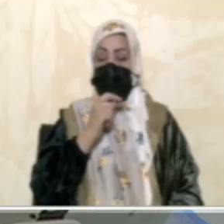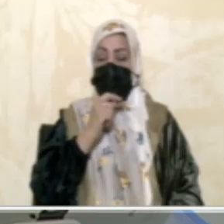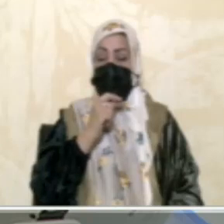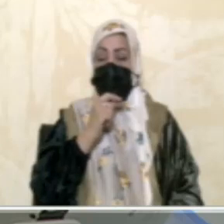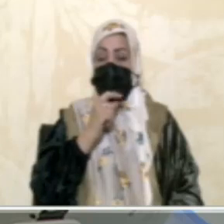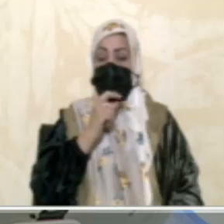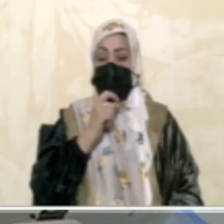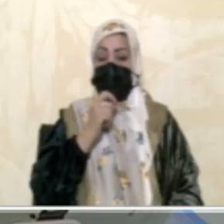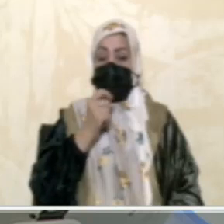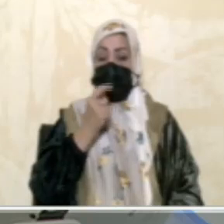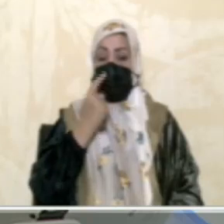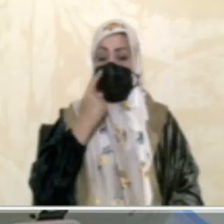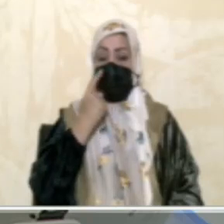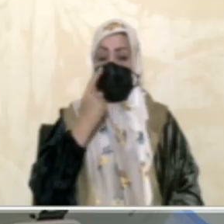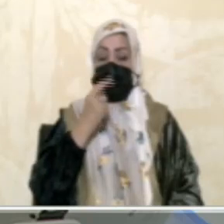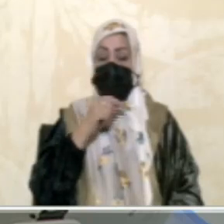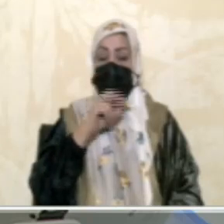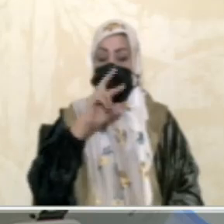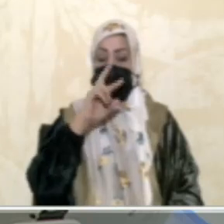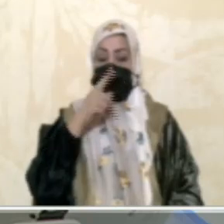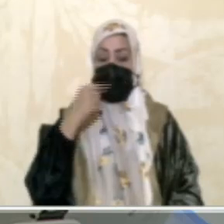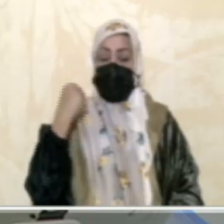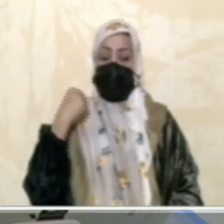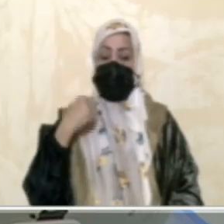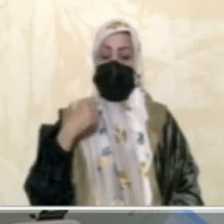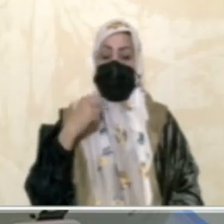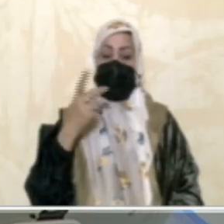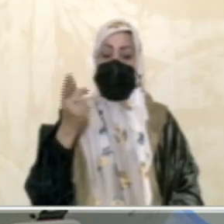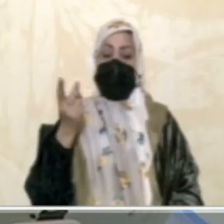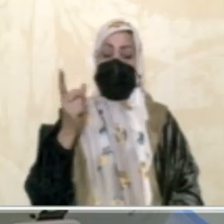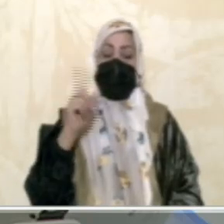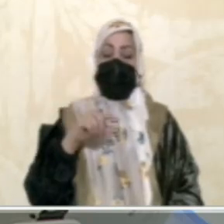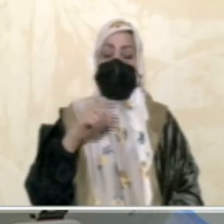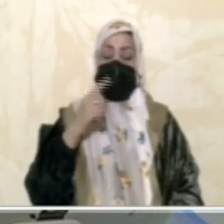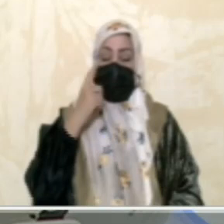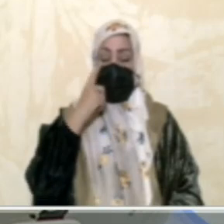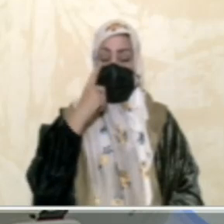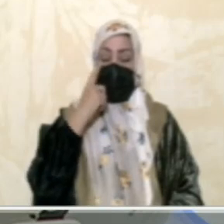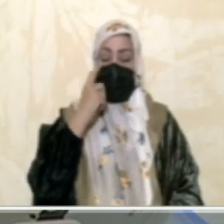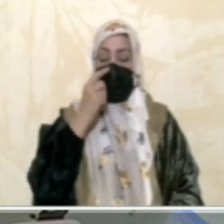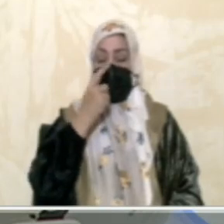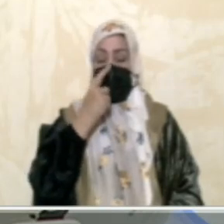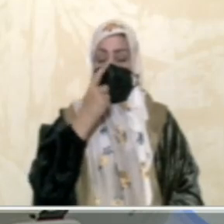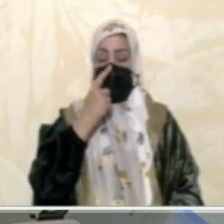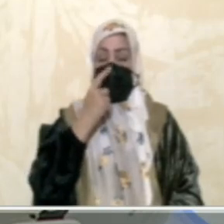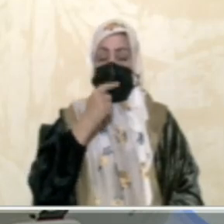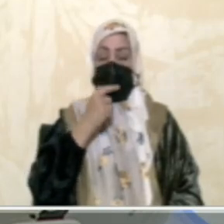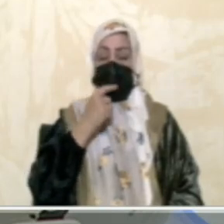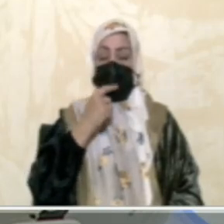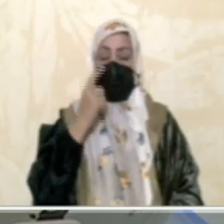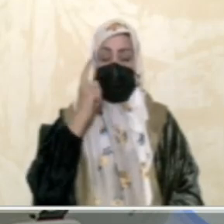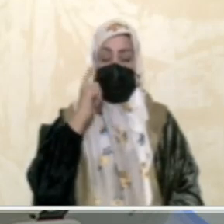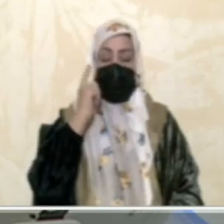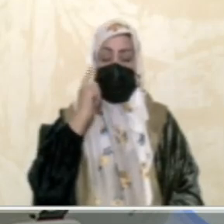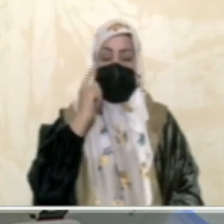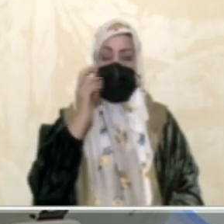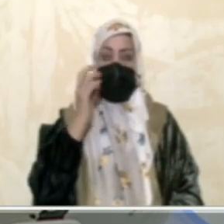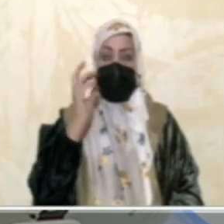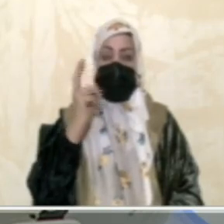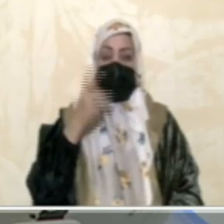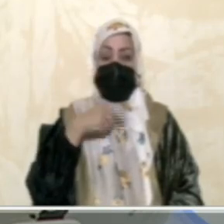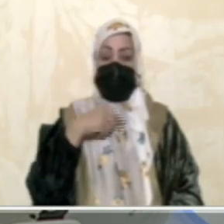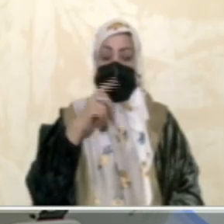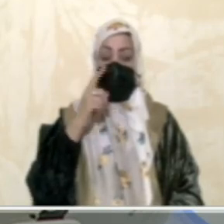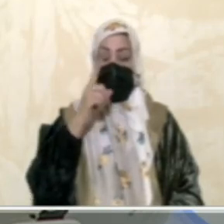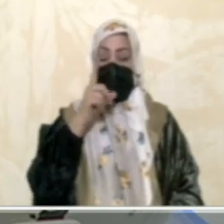العلويه هذه العين والانف والاذن هذه الثلاثه لما كانت منافذه واسعه تصل الى